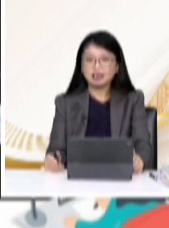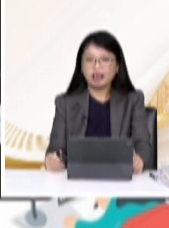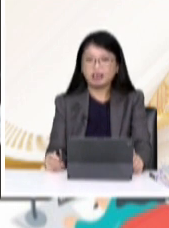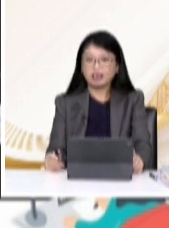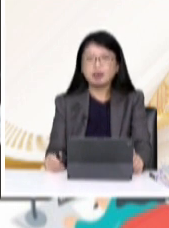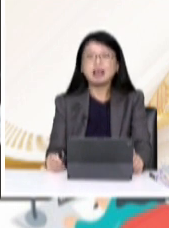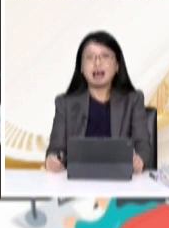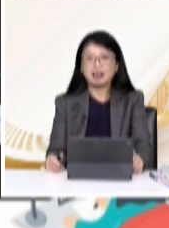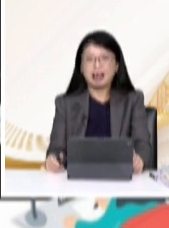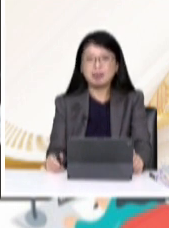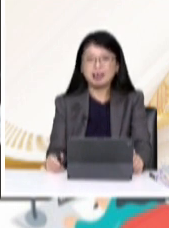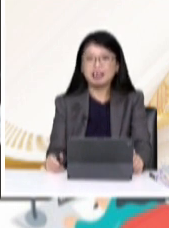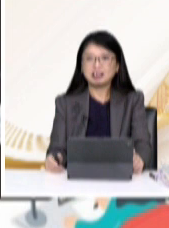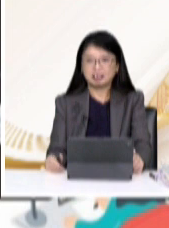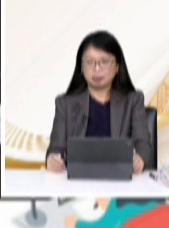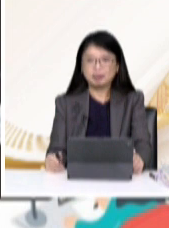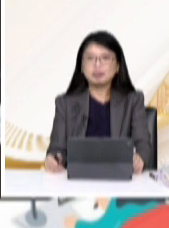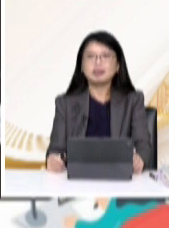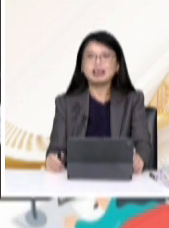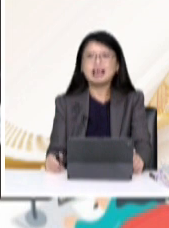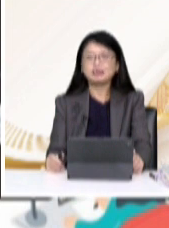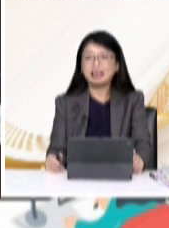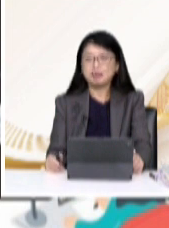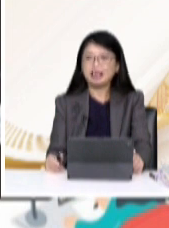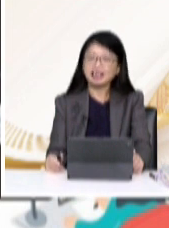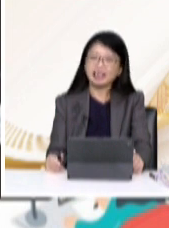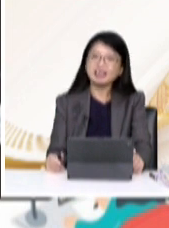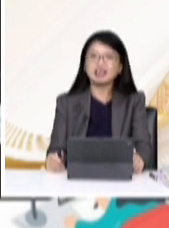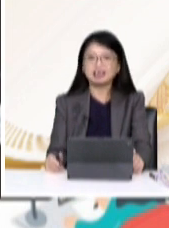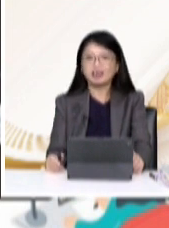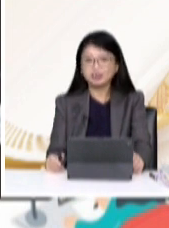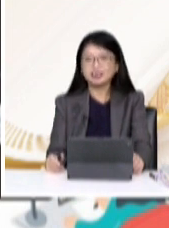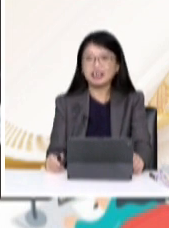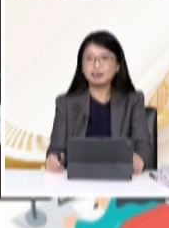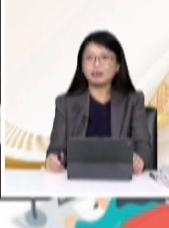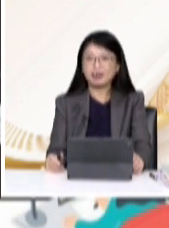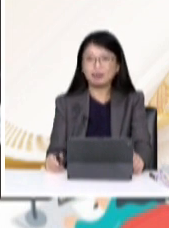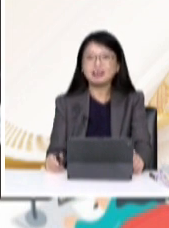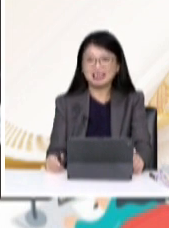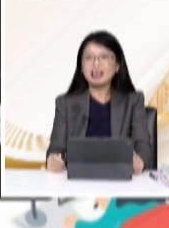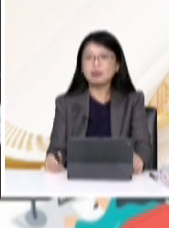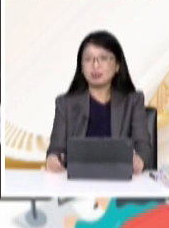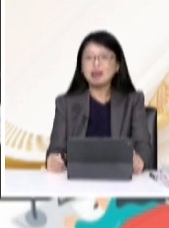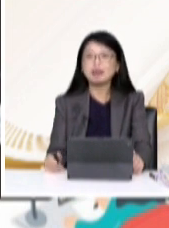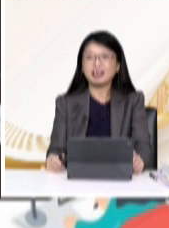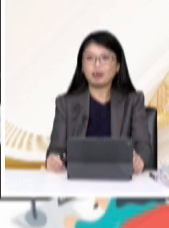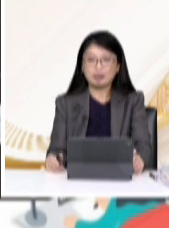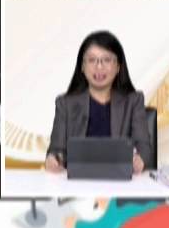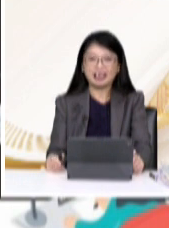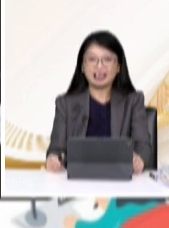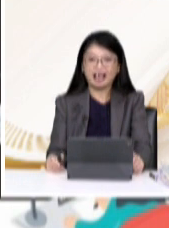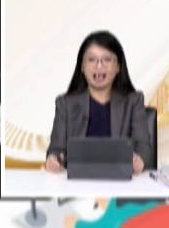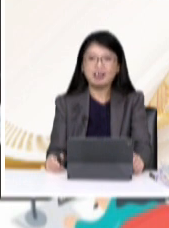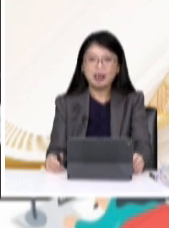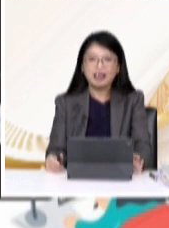วยตอบคำถามนะคะเผื่อบรรยายส่วนไหนไปแล้วท่านเอ๊ะยังเกิดข้อสงสัยอยู่เราจะได้แลกเปลี่ยนความเห็น